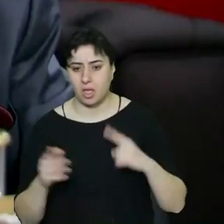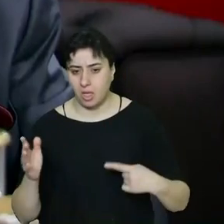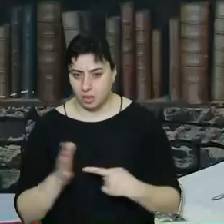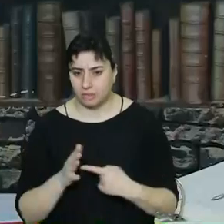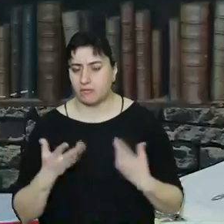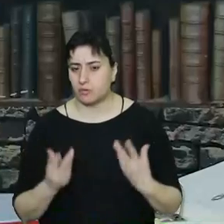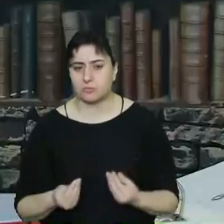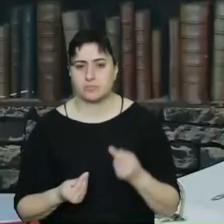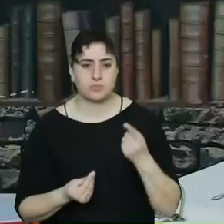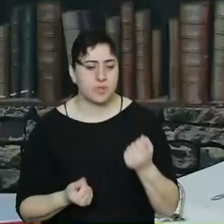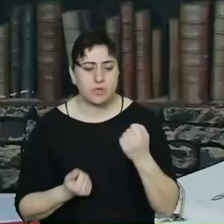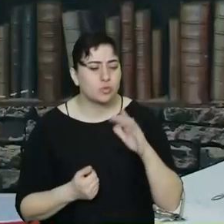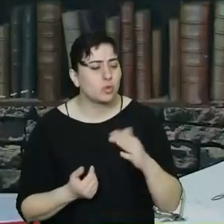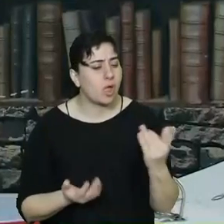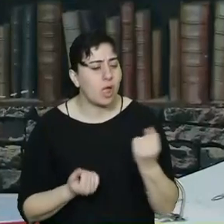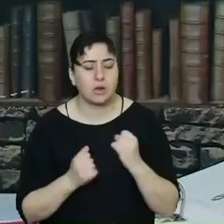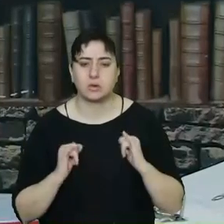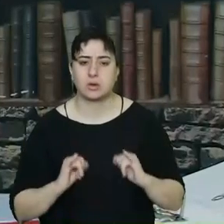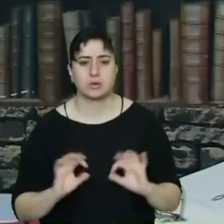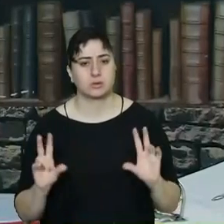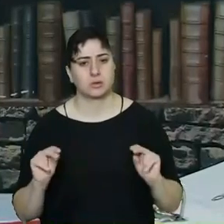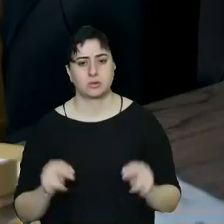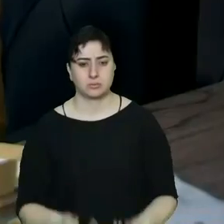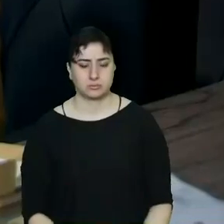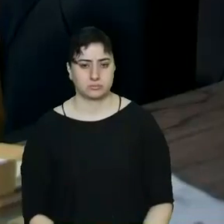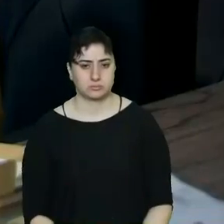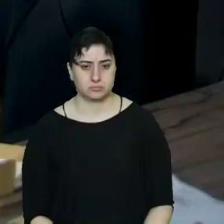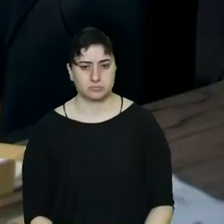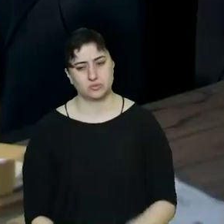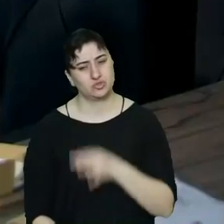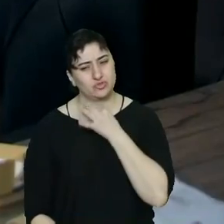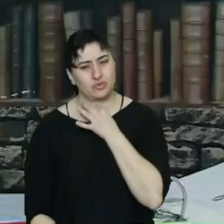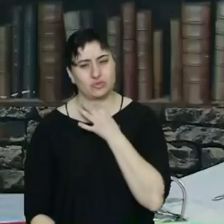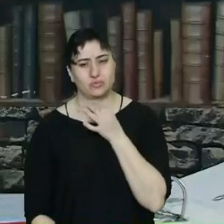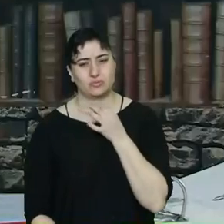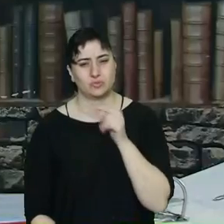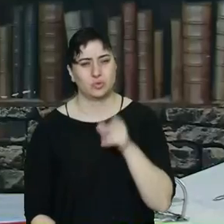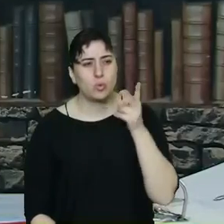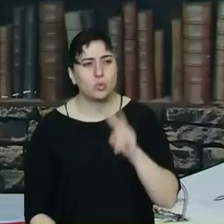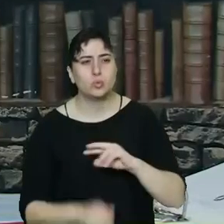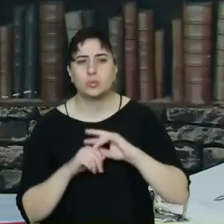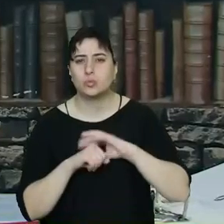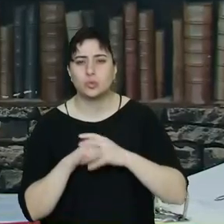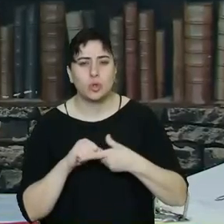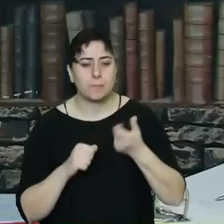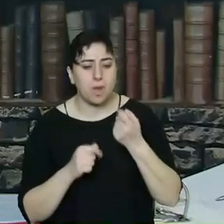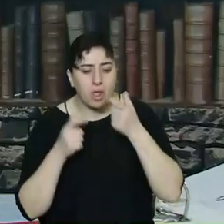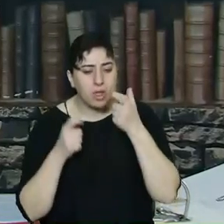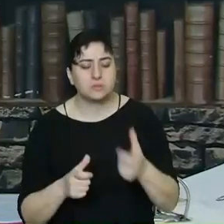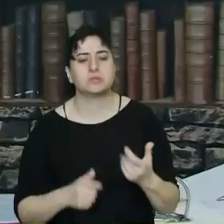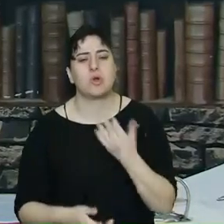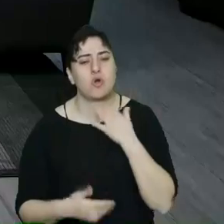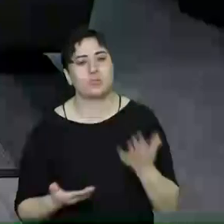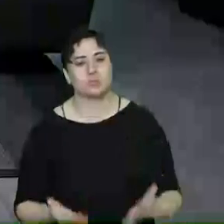Ya pekala o arabada bizim işimizi görür. Anneciğim, Allah aşkına şu ölümlü dünyada para hırsına